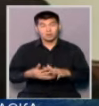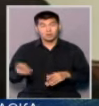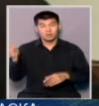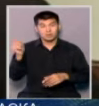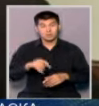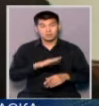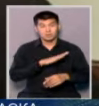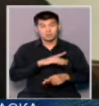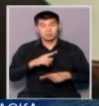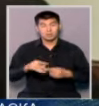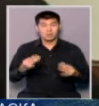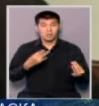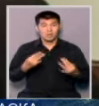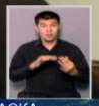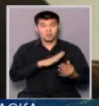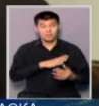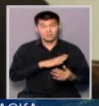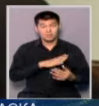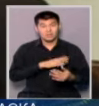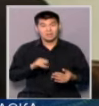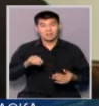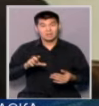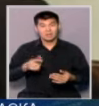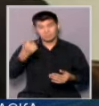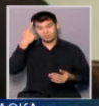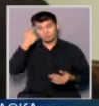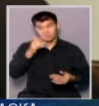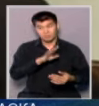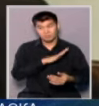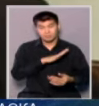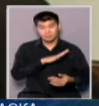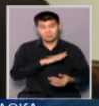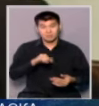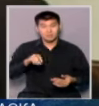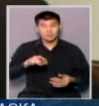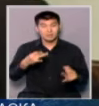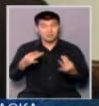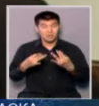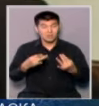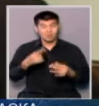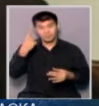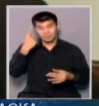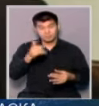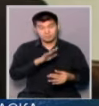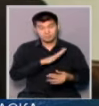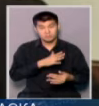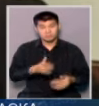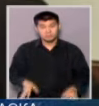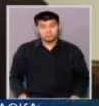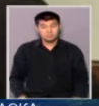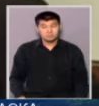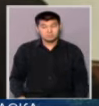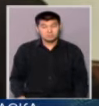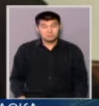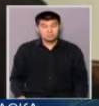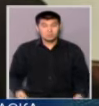келіп, содан әңгіме шығып, сол табылды білесің бе деген табыл жайлы әңгіме шығып, сол табылды білемін деп сөйлеп,